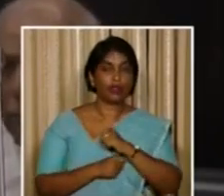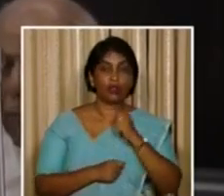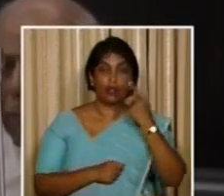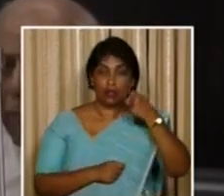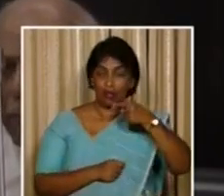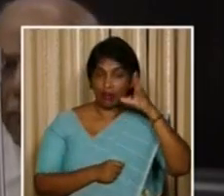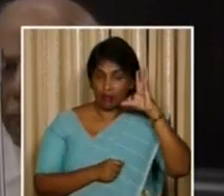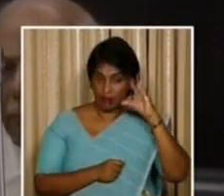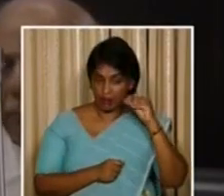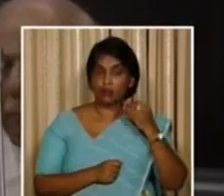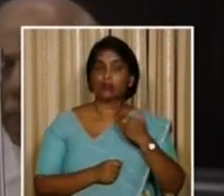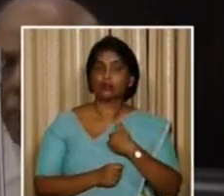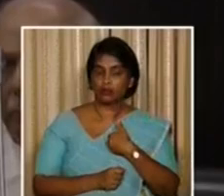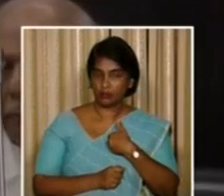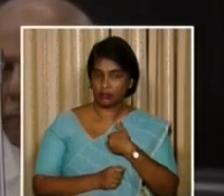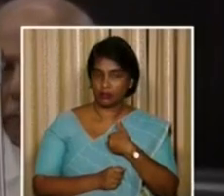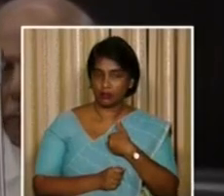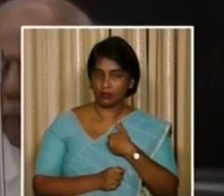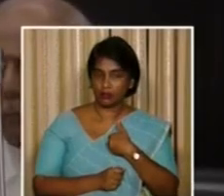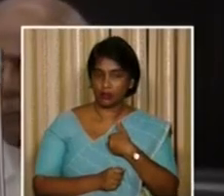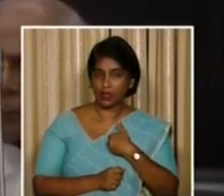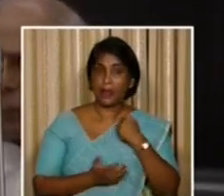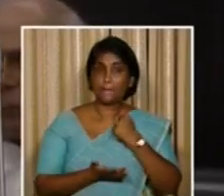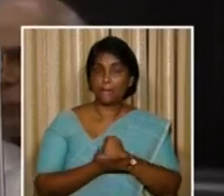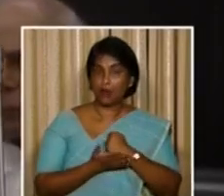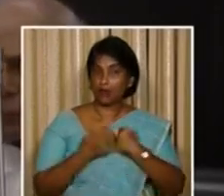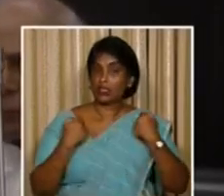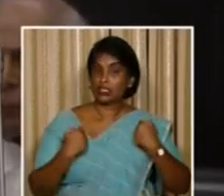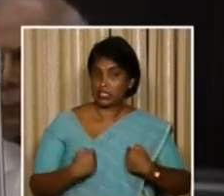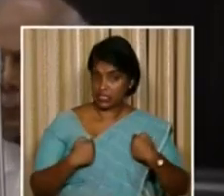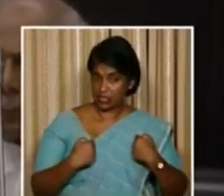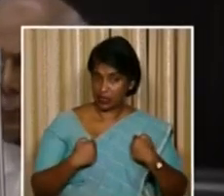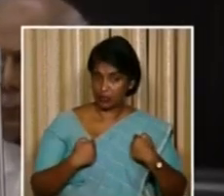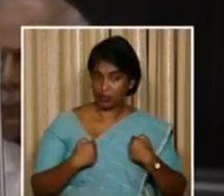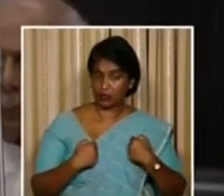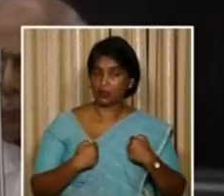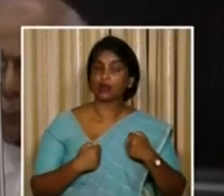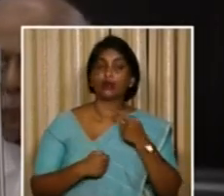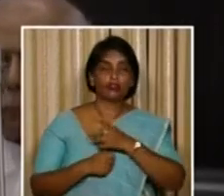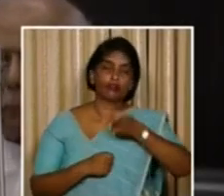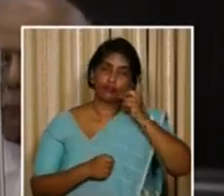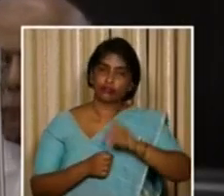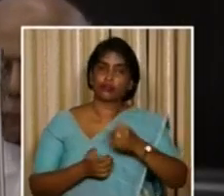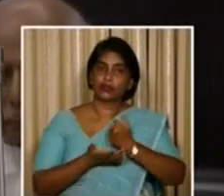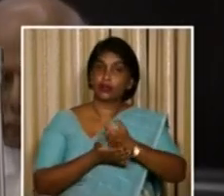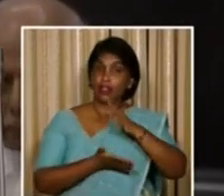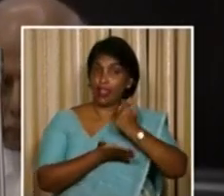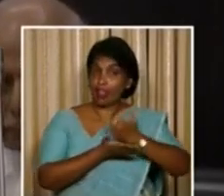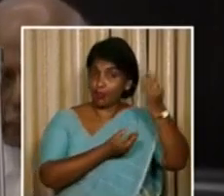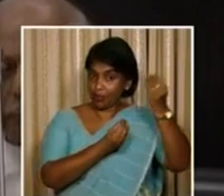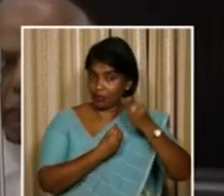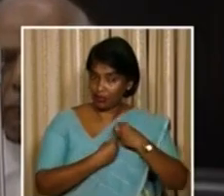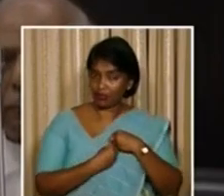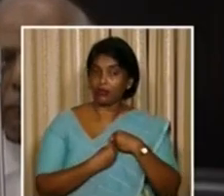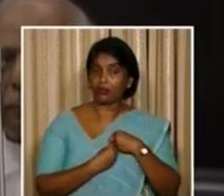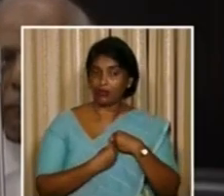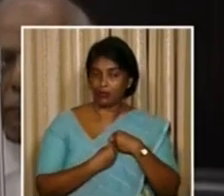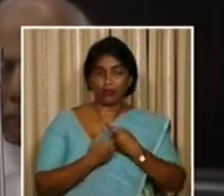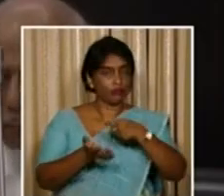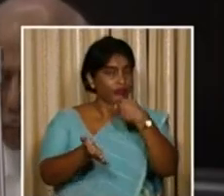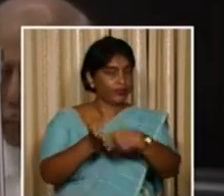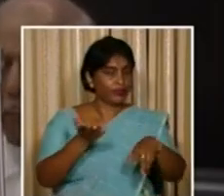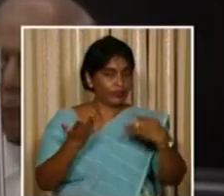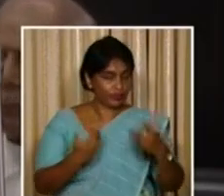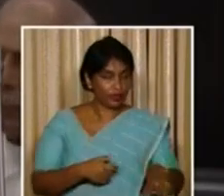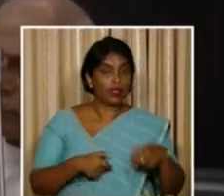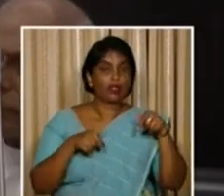முக்கியமானதாகும். தற்போது பொருளாதாரத்தை மீட்சி பாதைக்கு இட்டு செல்கின்றோம். கடந்த 7.8 மாதங்கள் மிகவும் கடினமானதாக அமைந்தது.